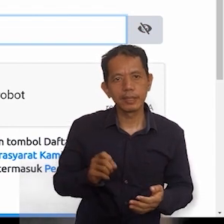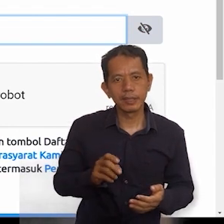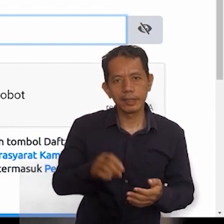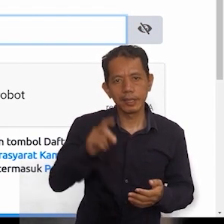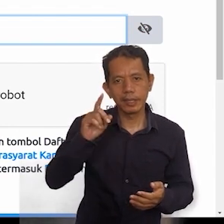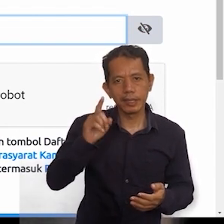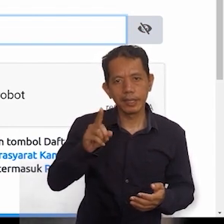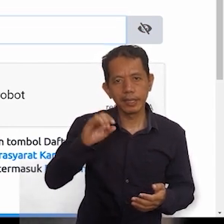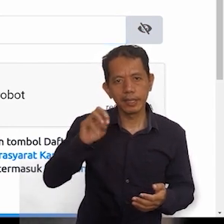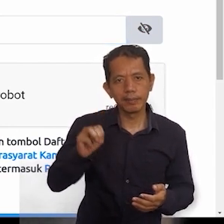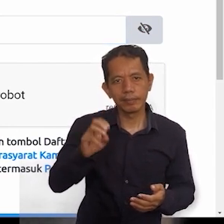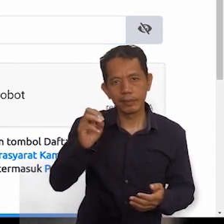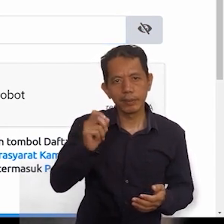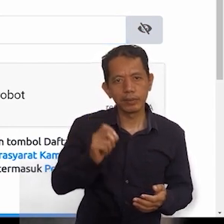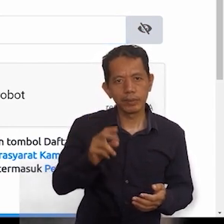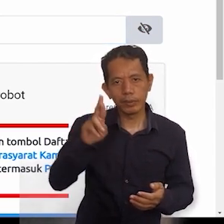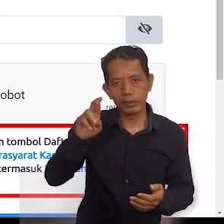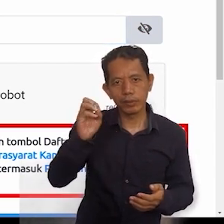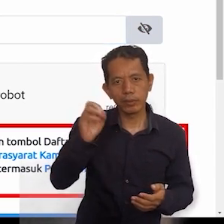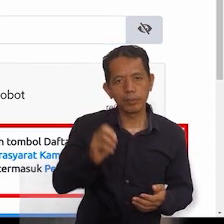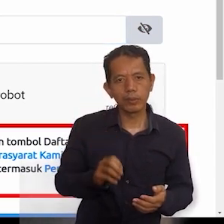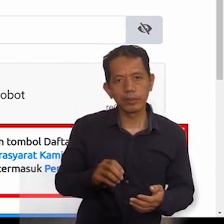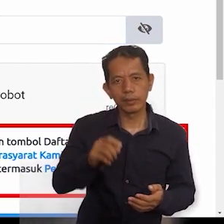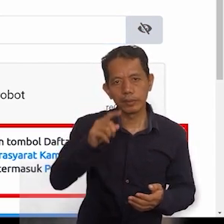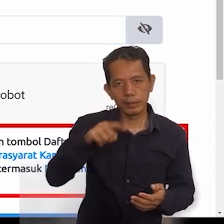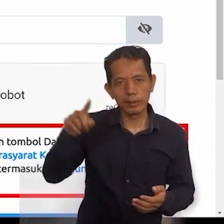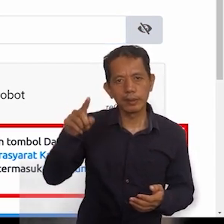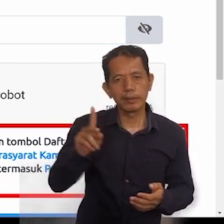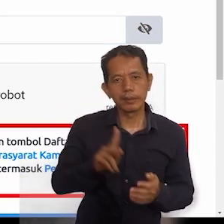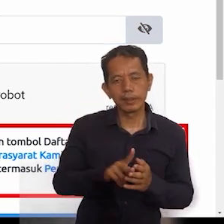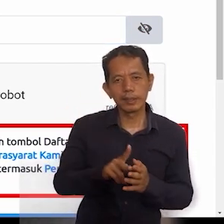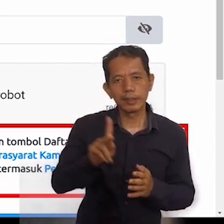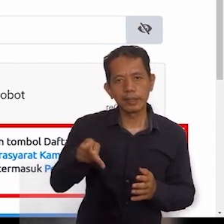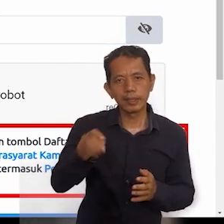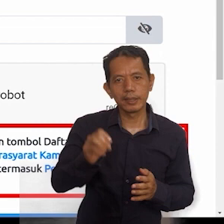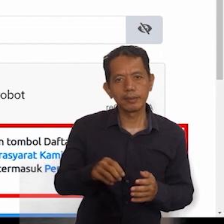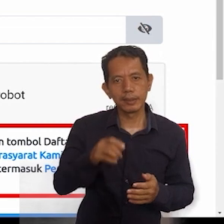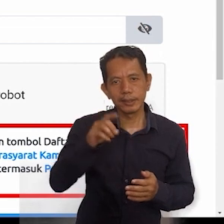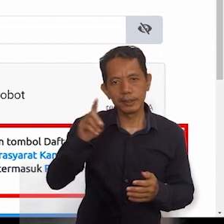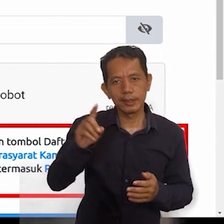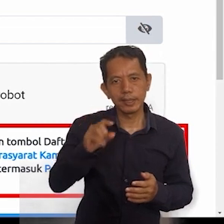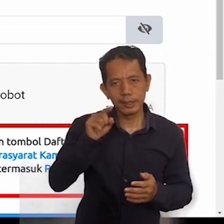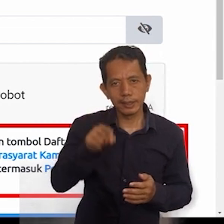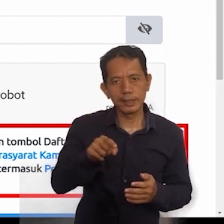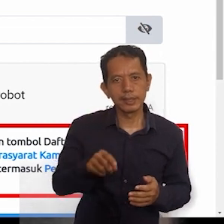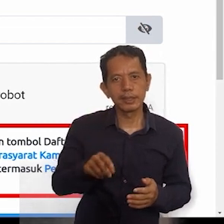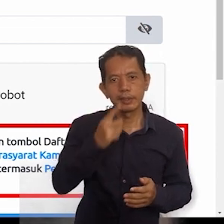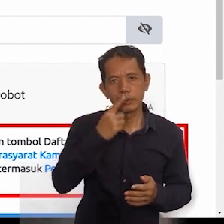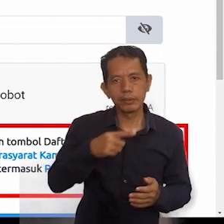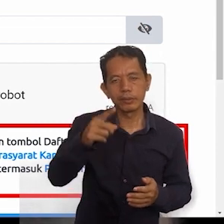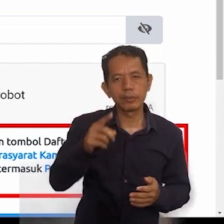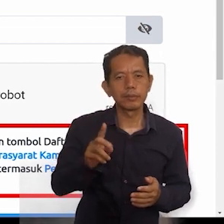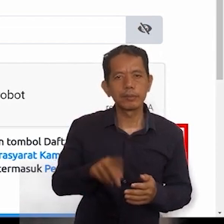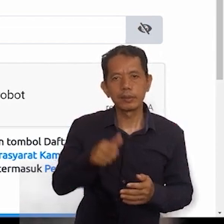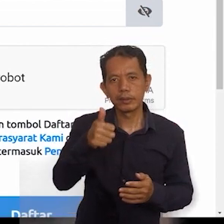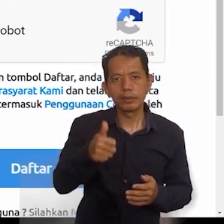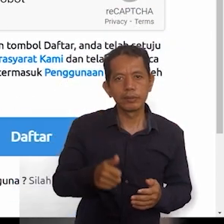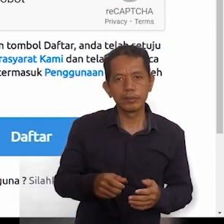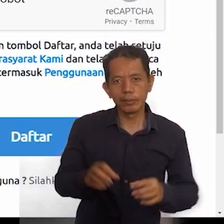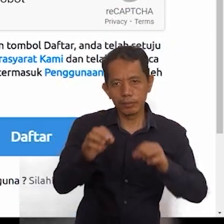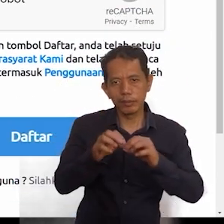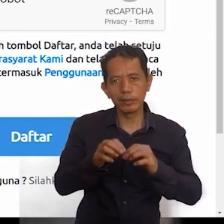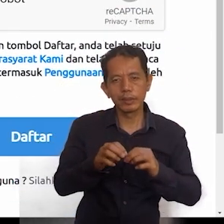robot dan centang pada kalimat dengan ini untuk persetujuan pembuatan akun